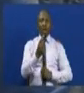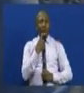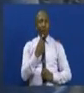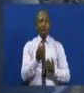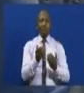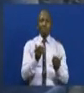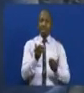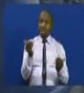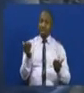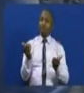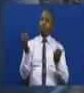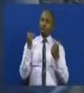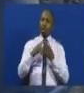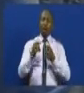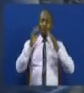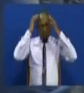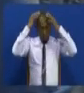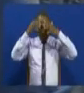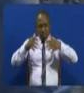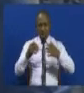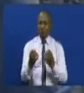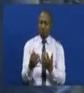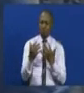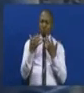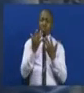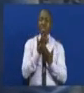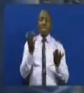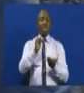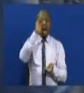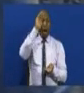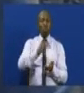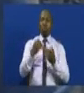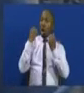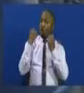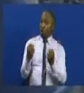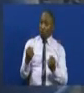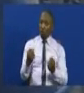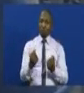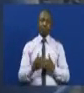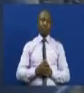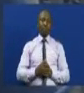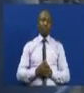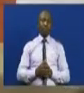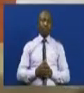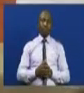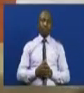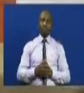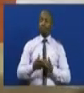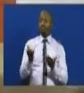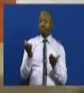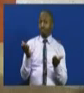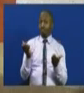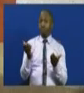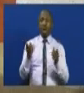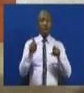wa kufukizia itakuwa inapunguzwa nguvu, kwa hiyo sinergy inapungua. Na pengine